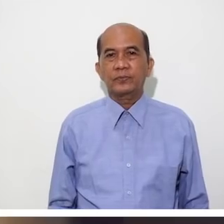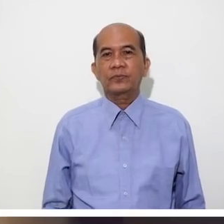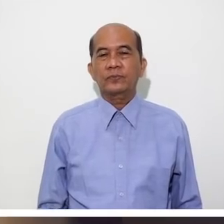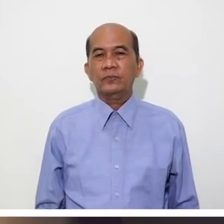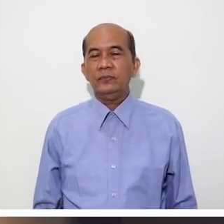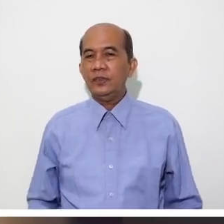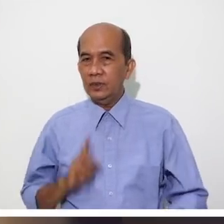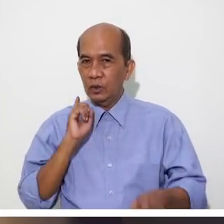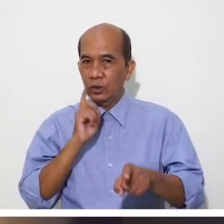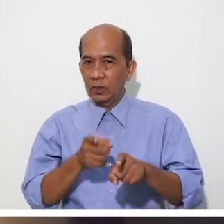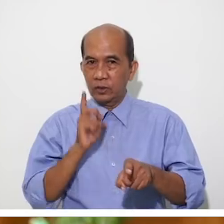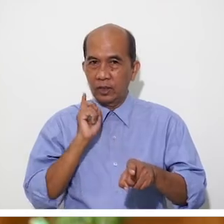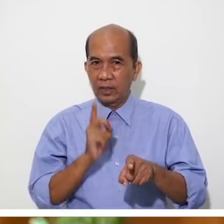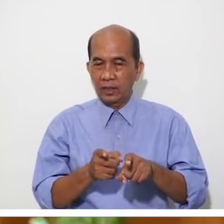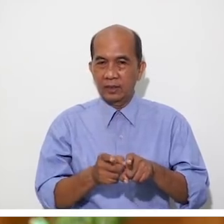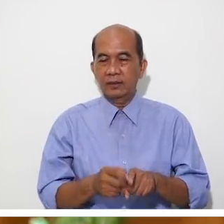Saudara,